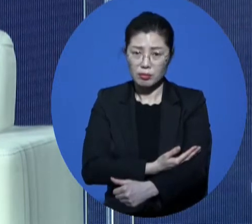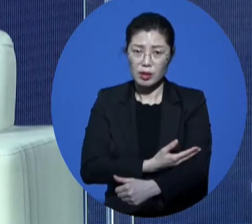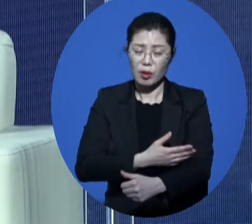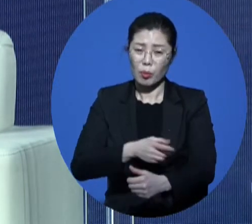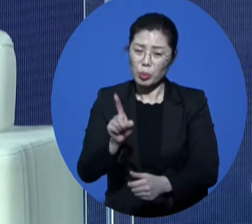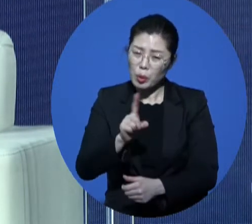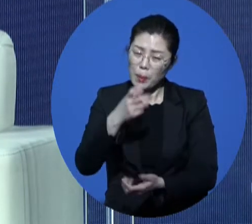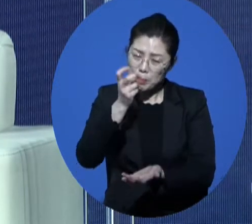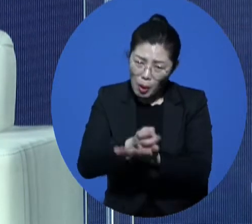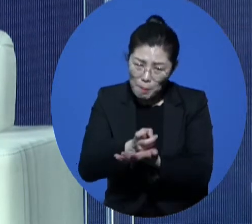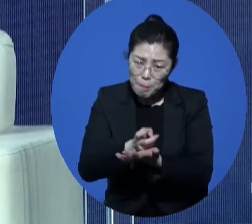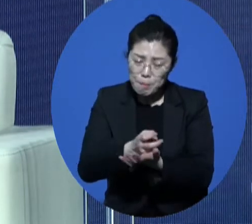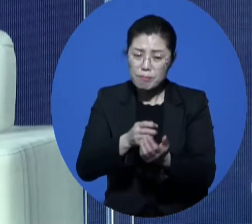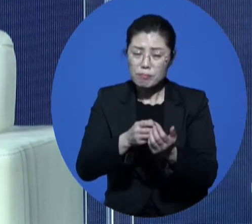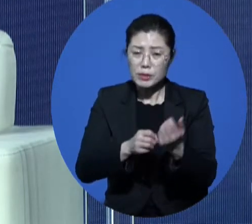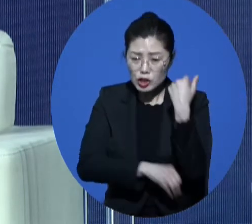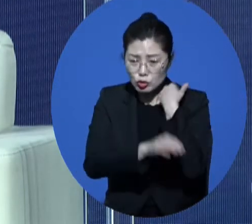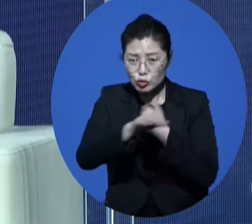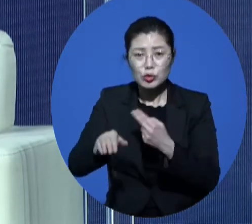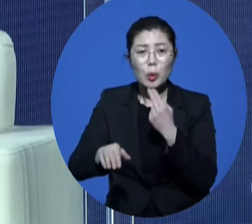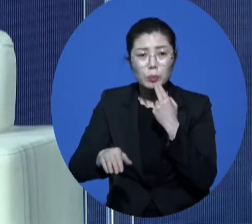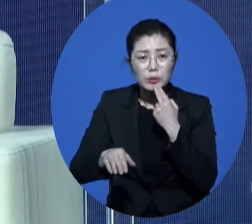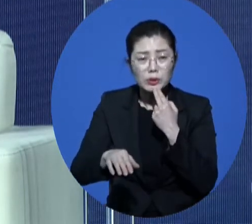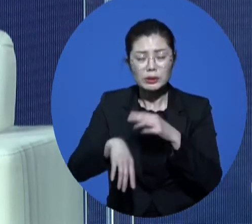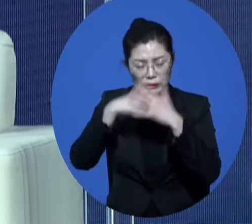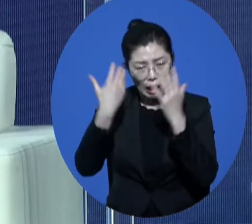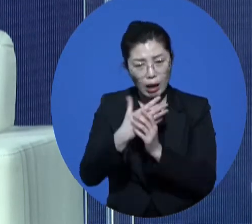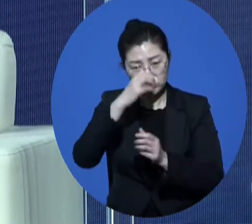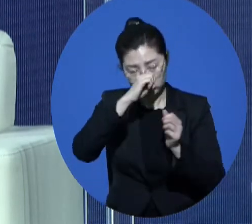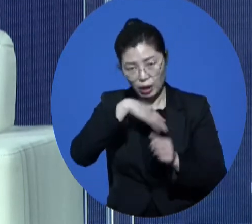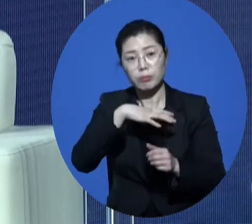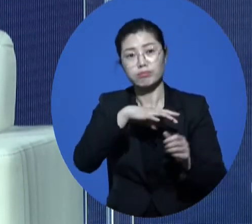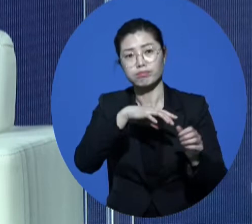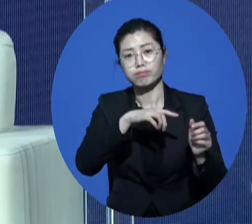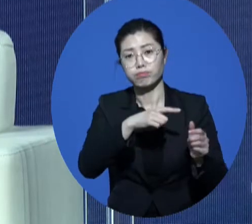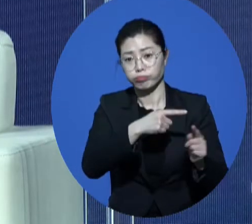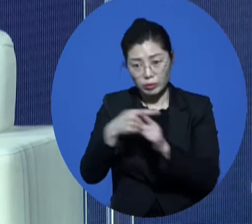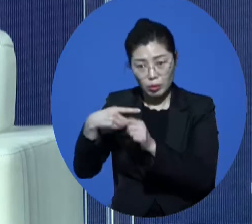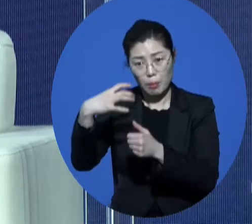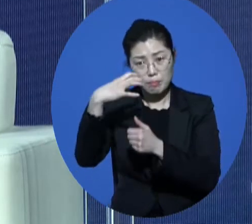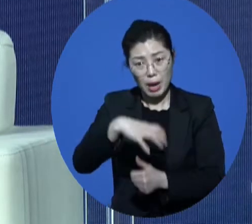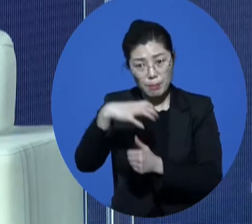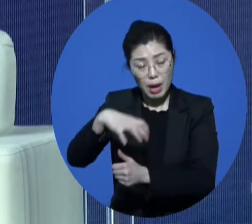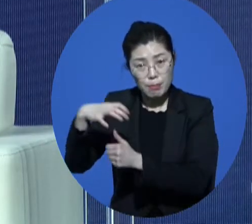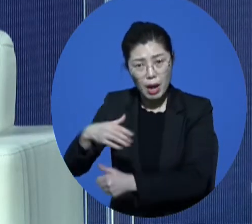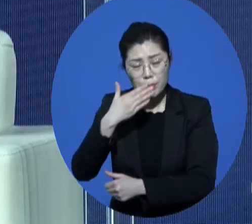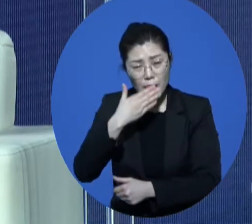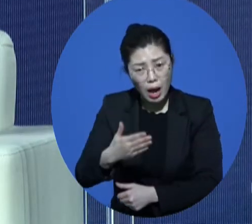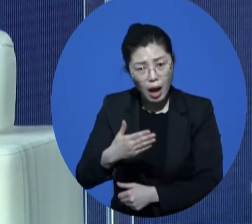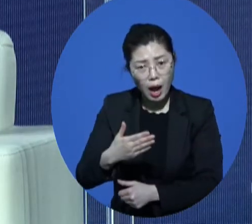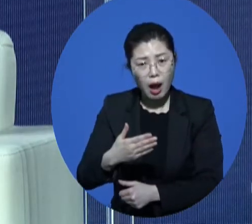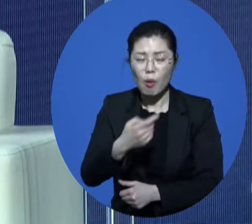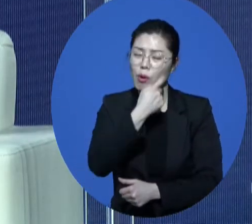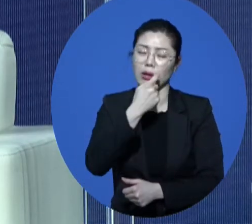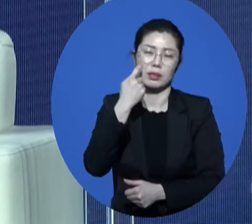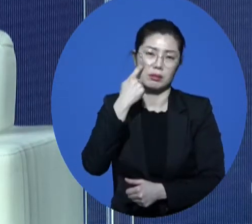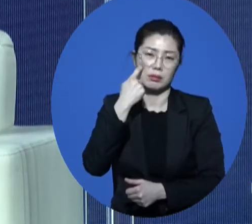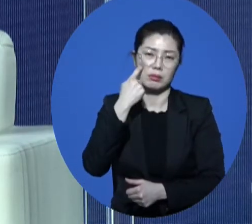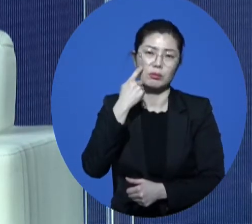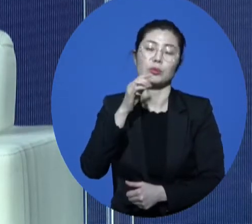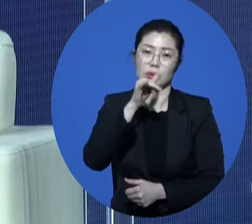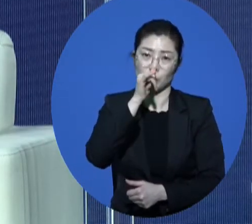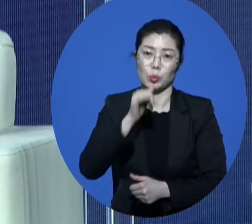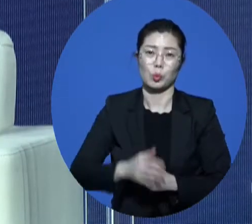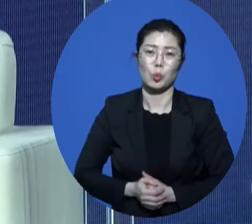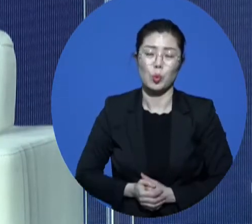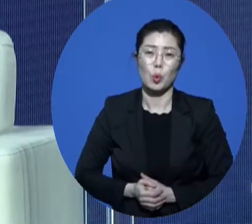없이 더 많은 것들을 통제받을 수 있다라는 것을 우리는 확인했다라는 내용들이 있었고요. 그 지역